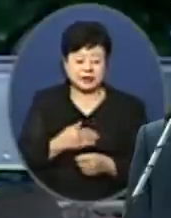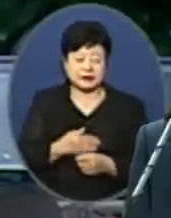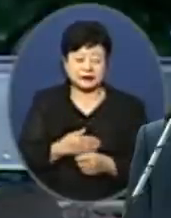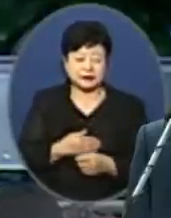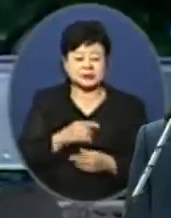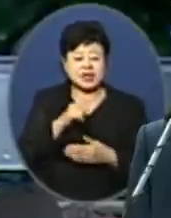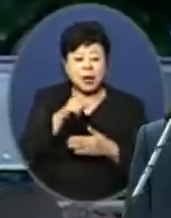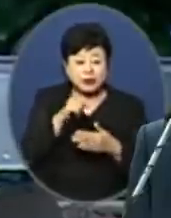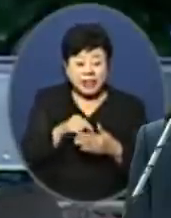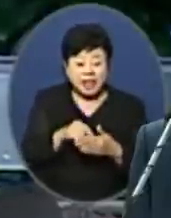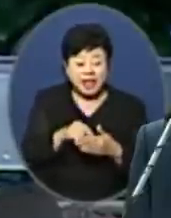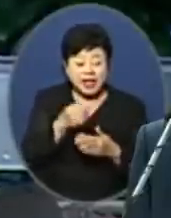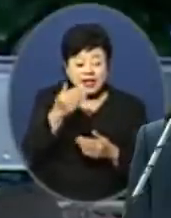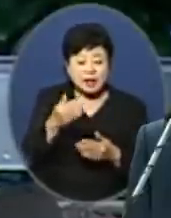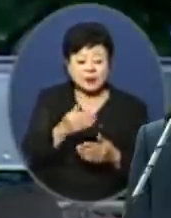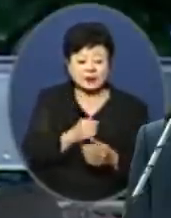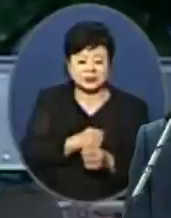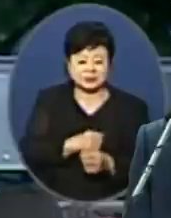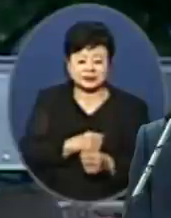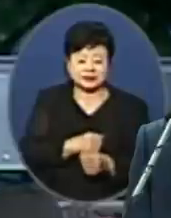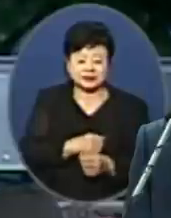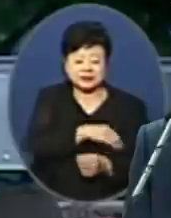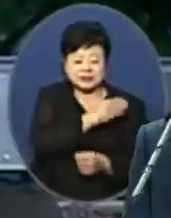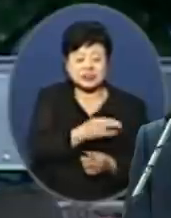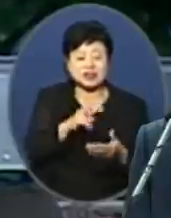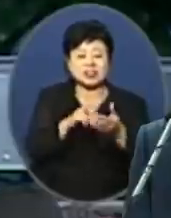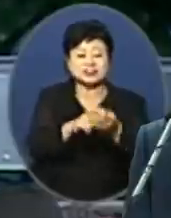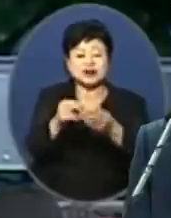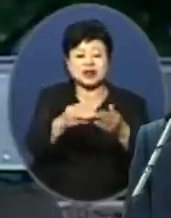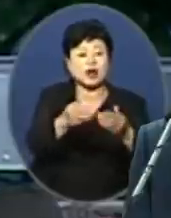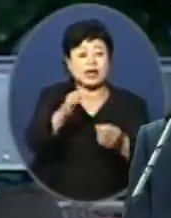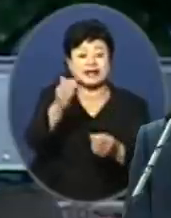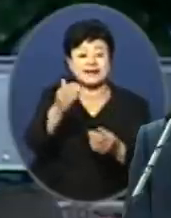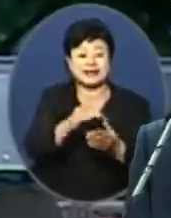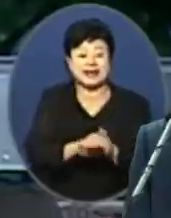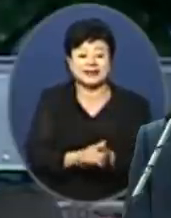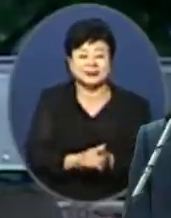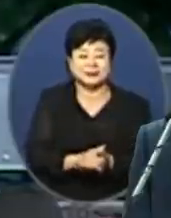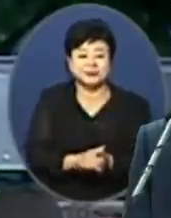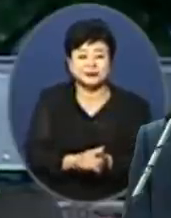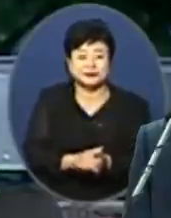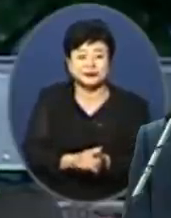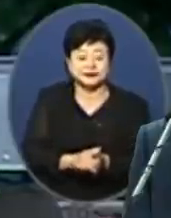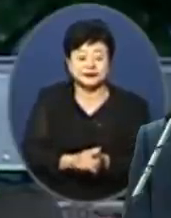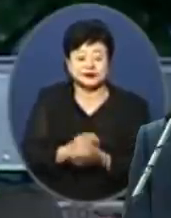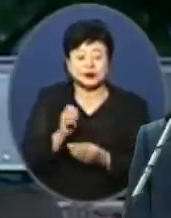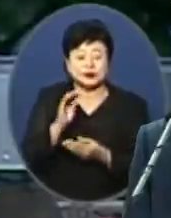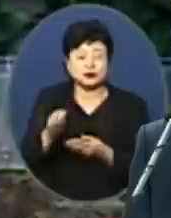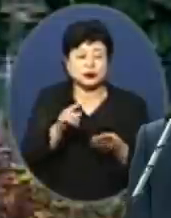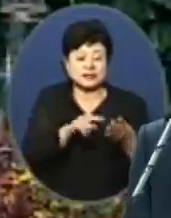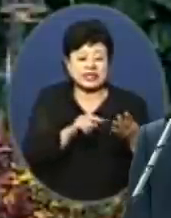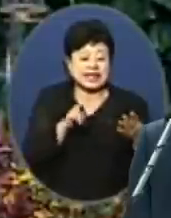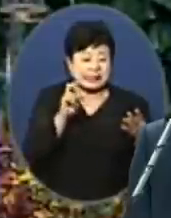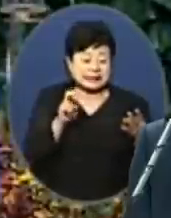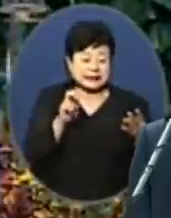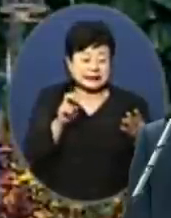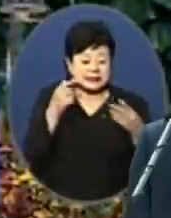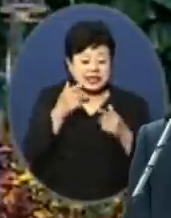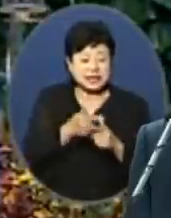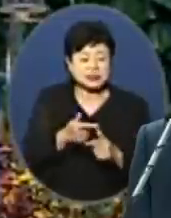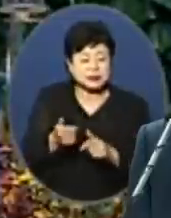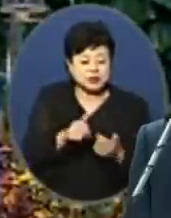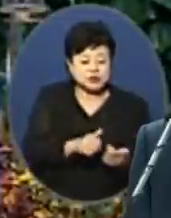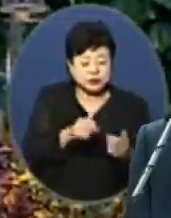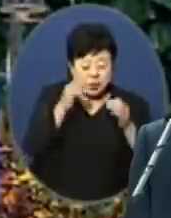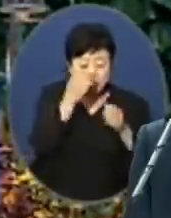그 가운데서 여러분은 하나님의 능력과 기적을 체험하게 되는 것입니다. 고린도 후서 4장 10절 우리가 항상 예수의